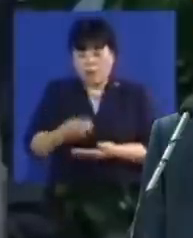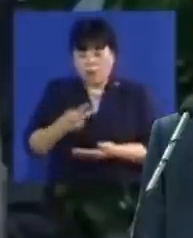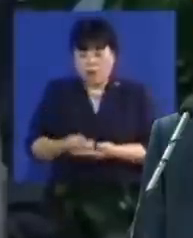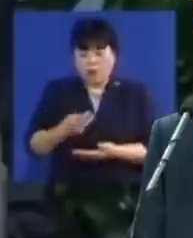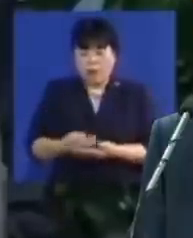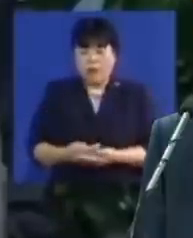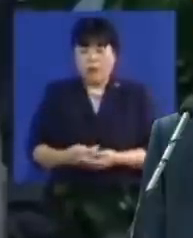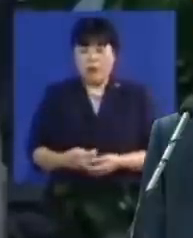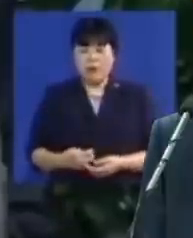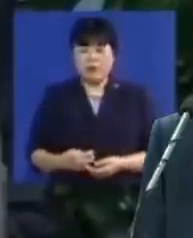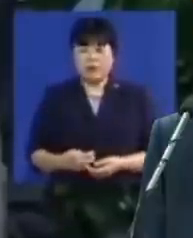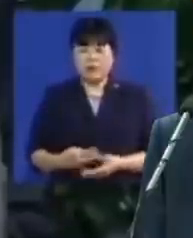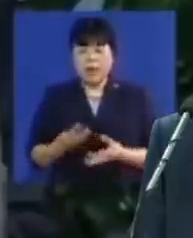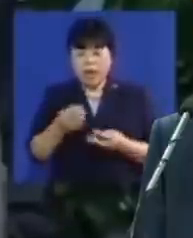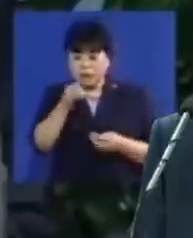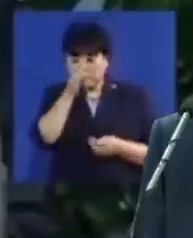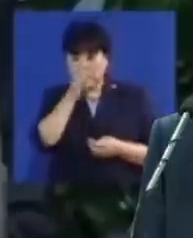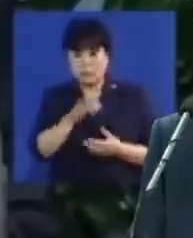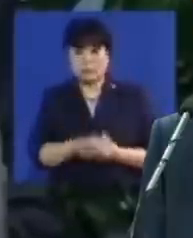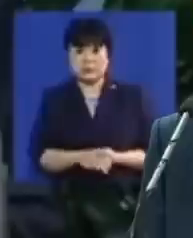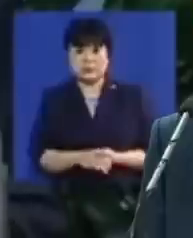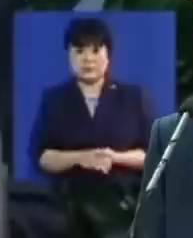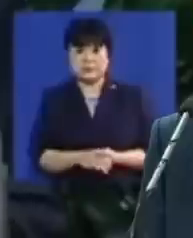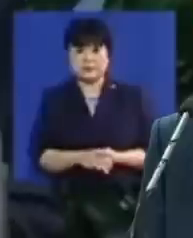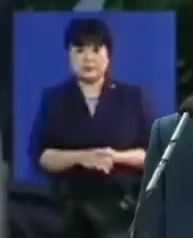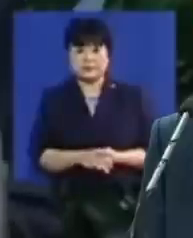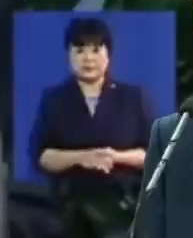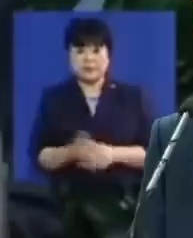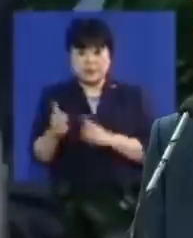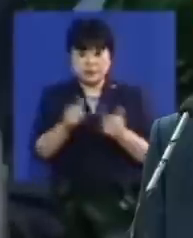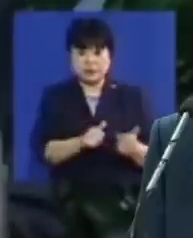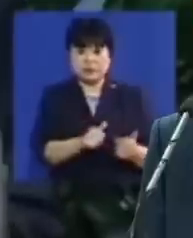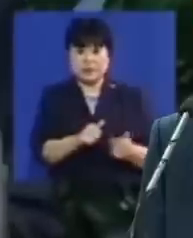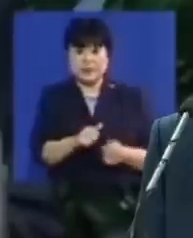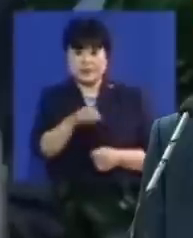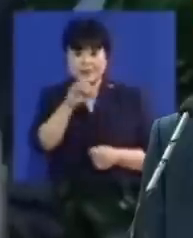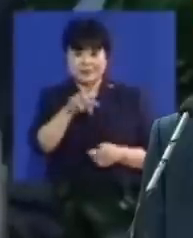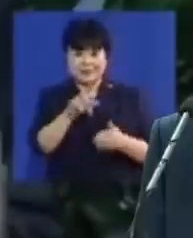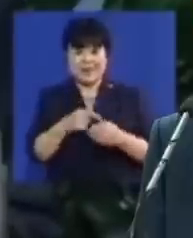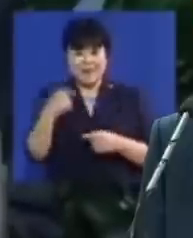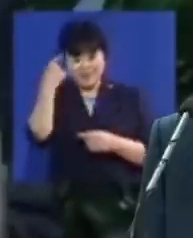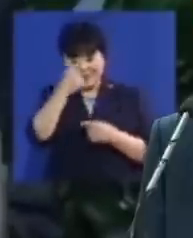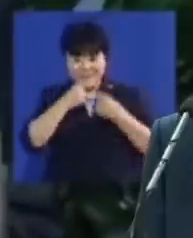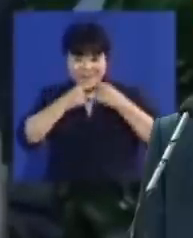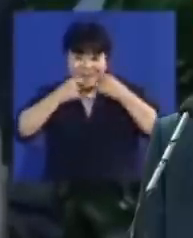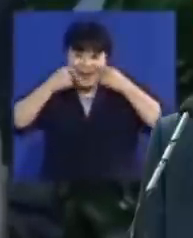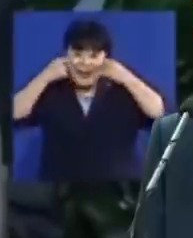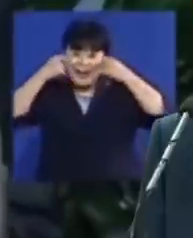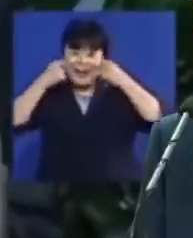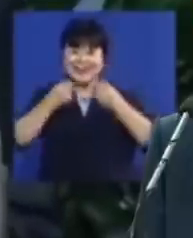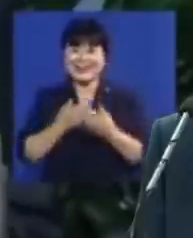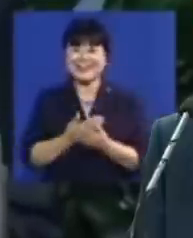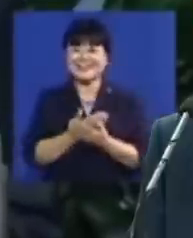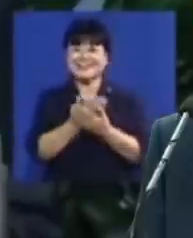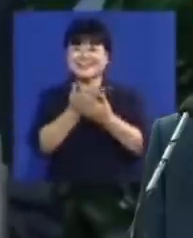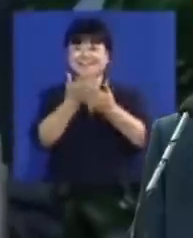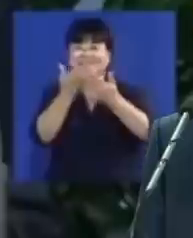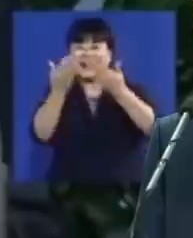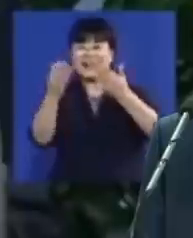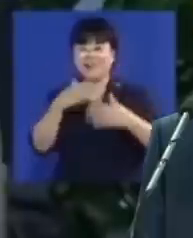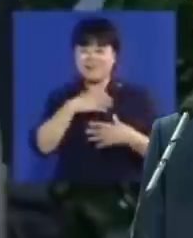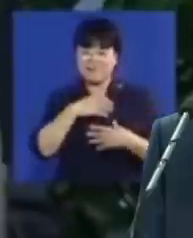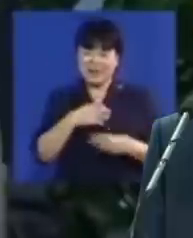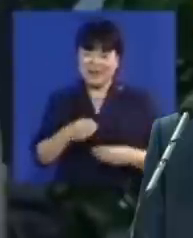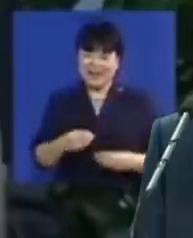찡그리고 죽는 사람이 있는가 하면 죽음의 자리에서 얼굴에 환한 웃음을 갖고 평안을